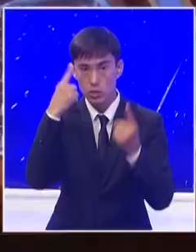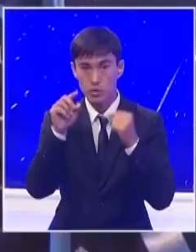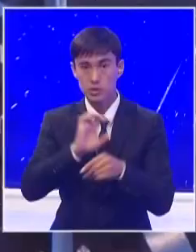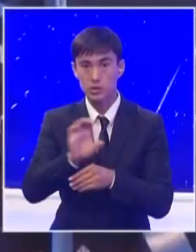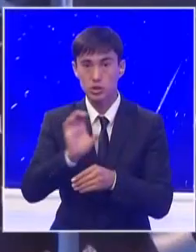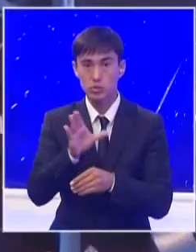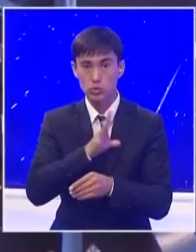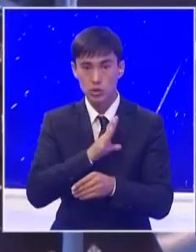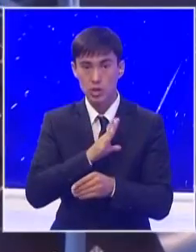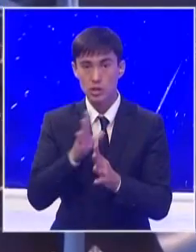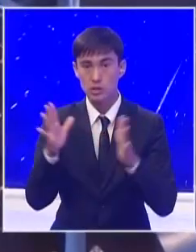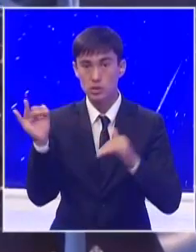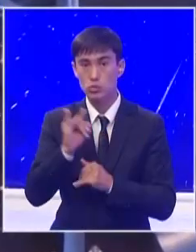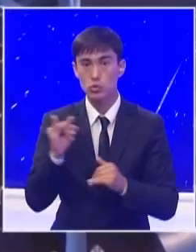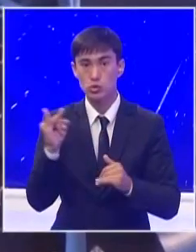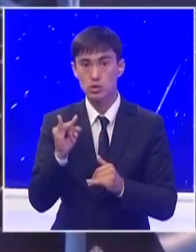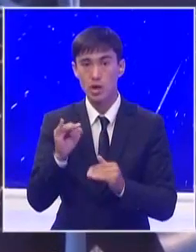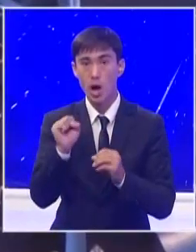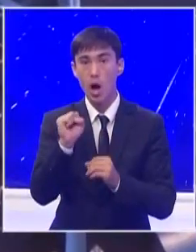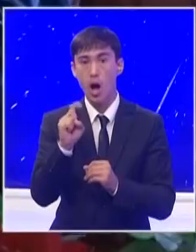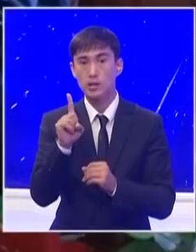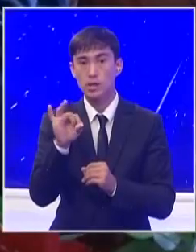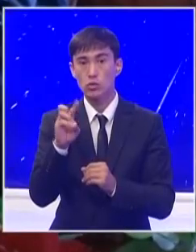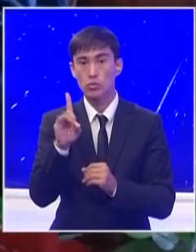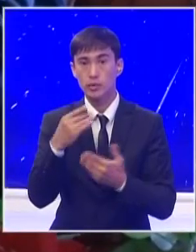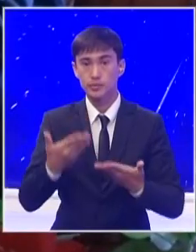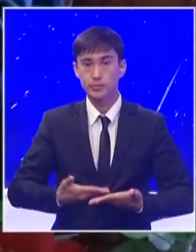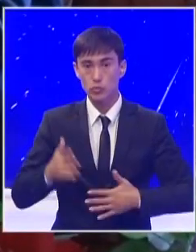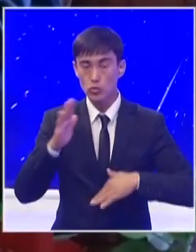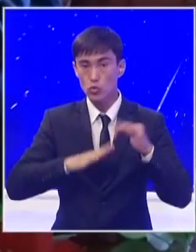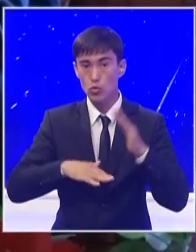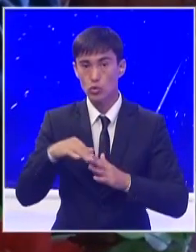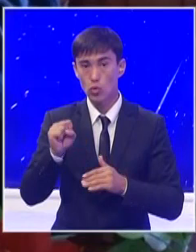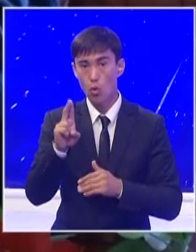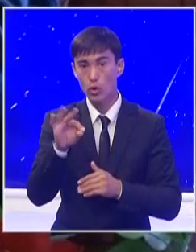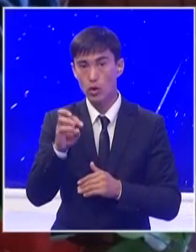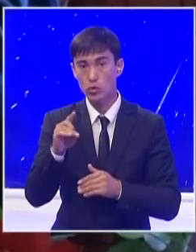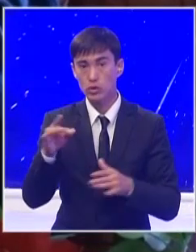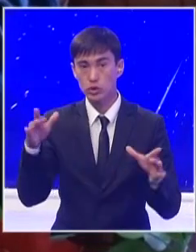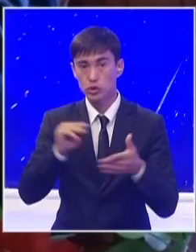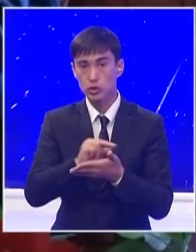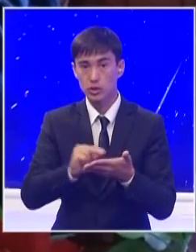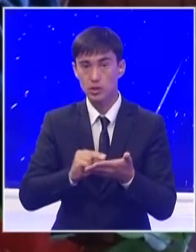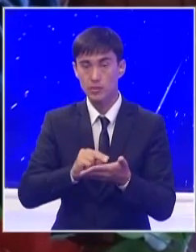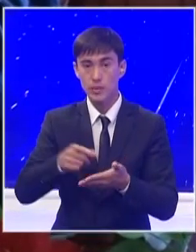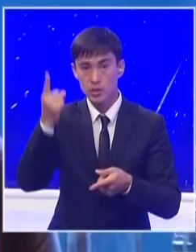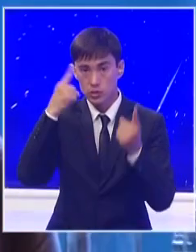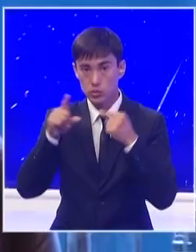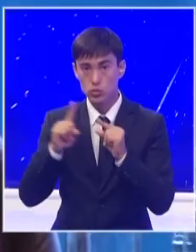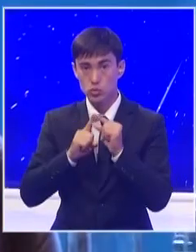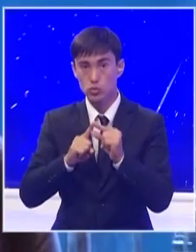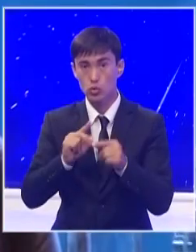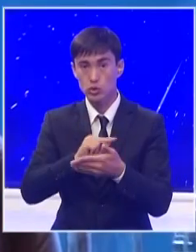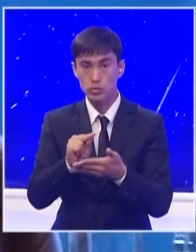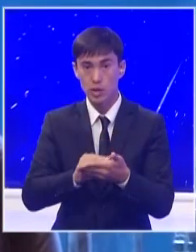шығарып үлгерген. Аса қызығушылық туғызғаны Азал ғұмыр мен көңілдің қоңырауы жинақтары. Қалам иесінің сөзінше, ол осы